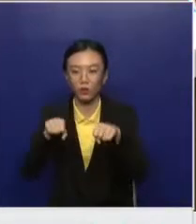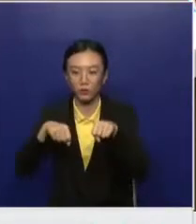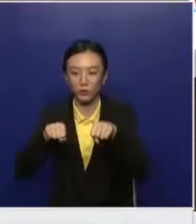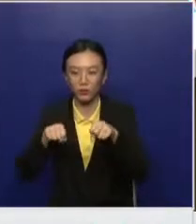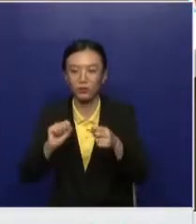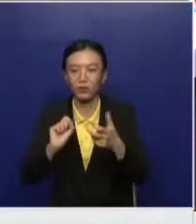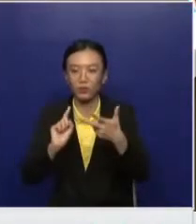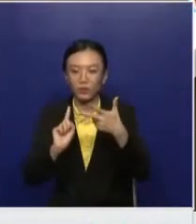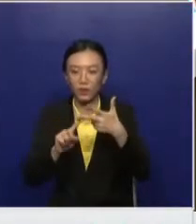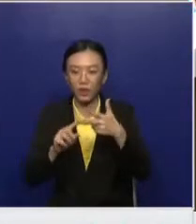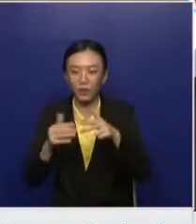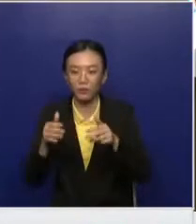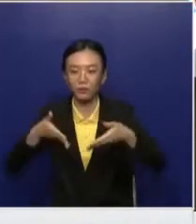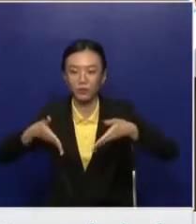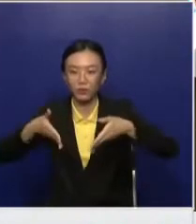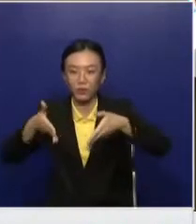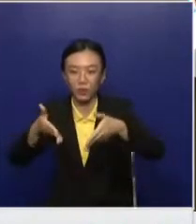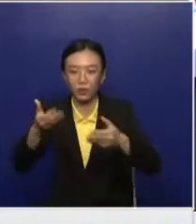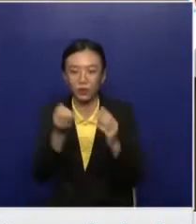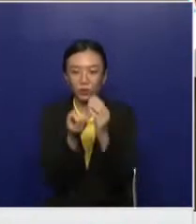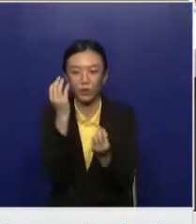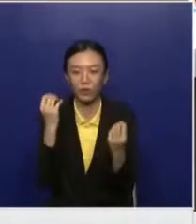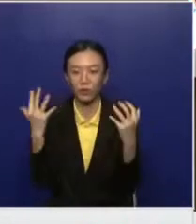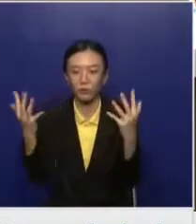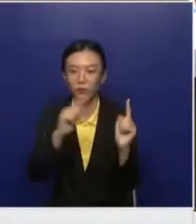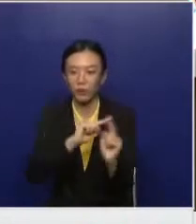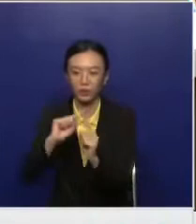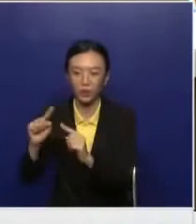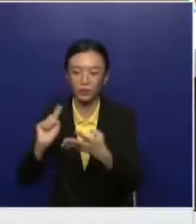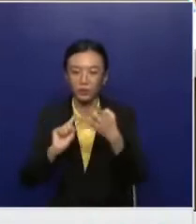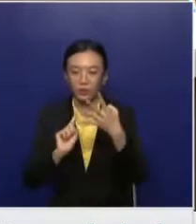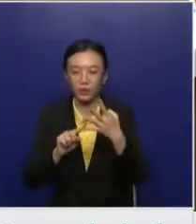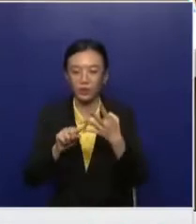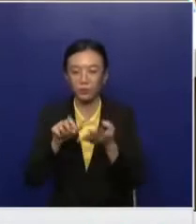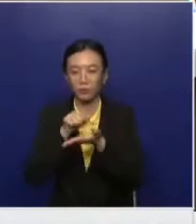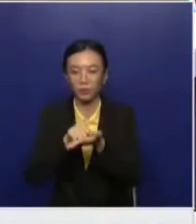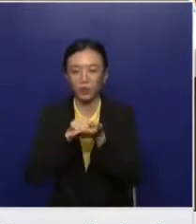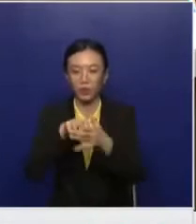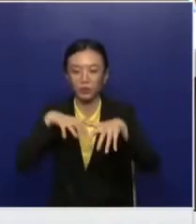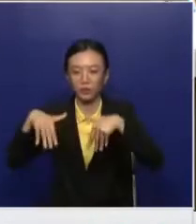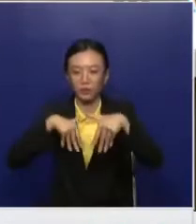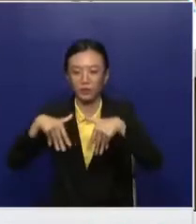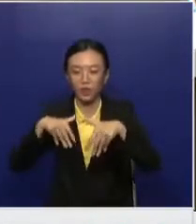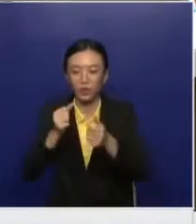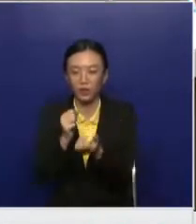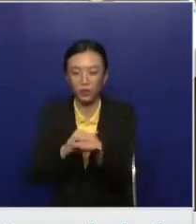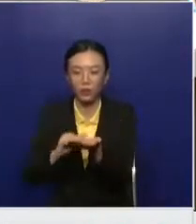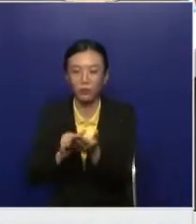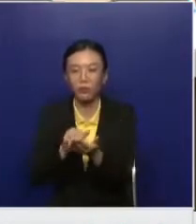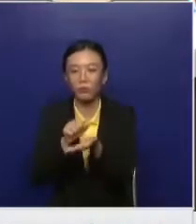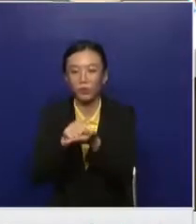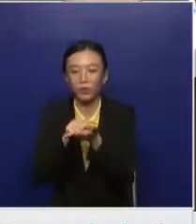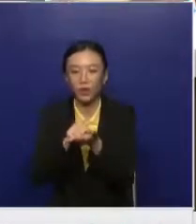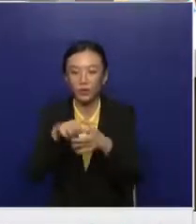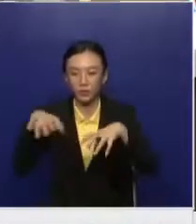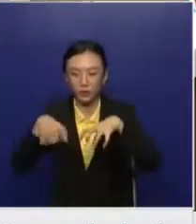ก็เรื่องของถนนและสิ่งแวดล้อมอันที่สี่ก็คือเรื่องของการบริหารจัดการนะครับผมขออนุญาตพูดในส่วนของถนนและสิ่ง